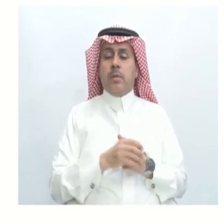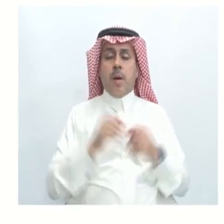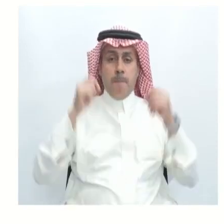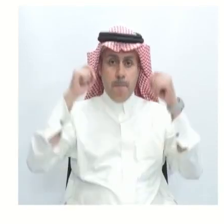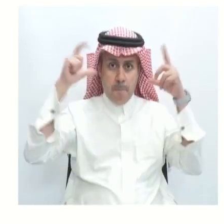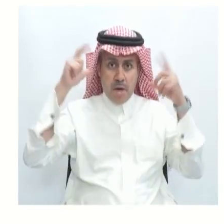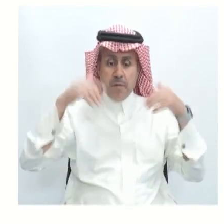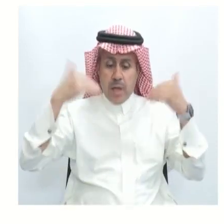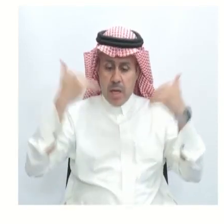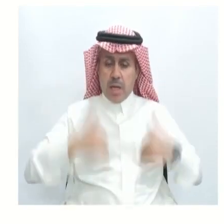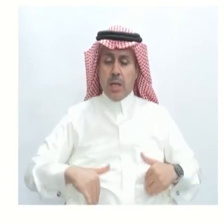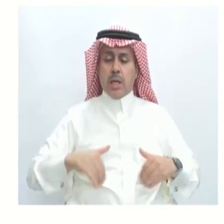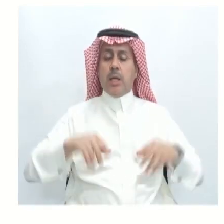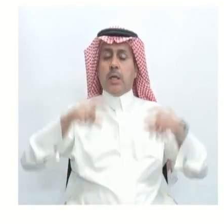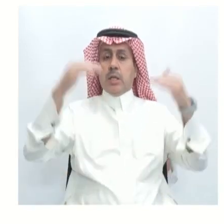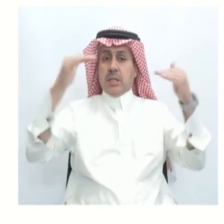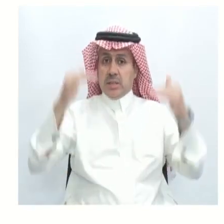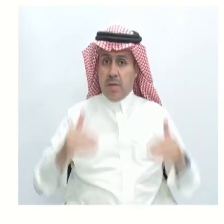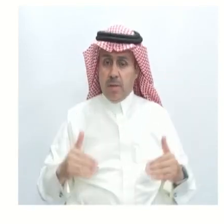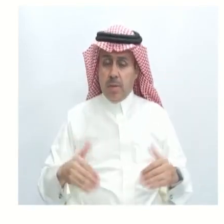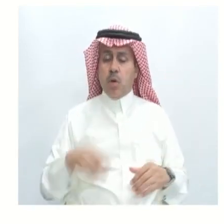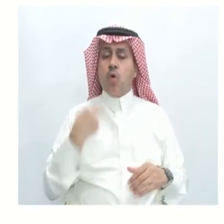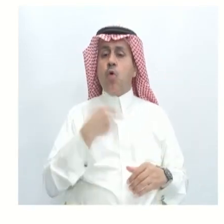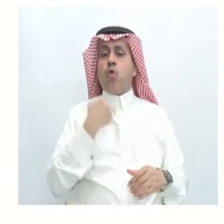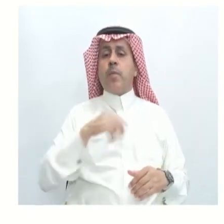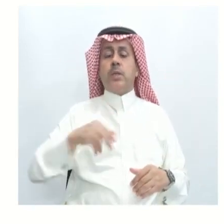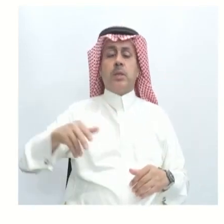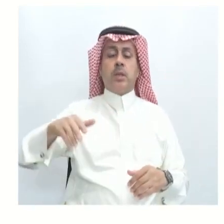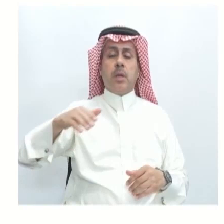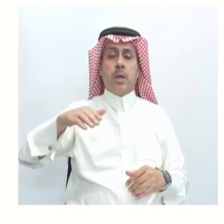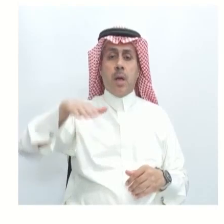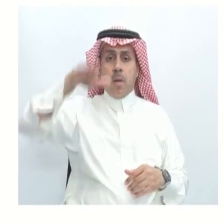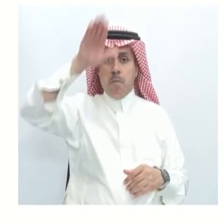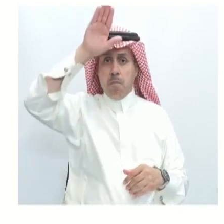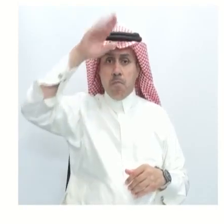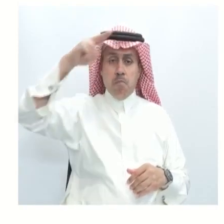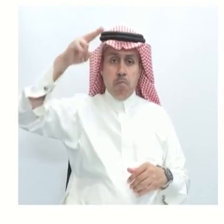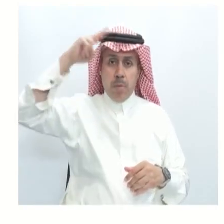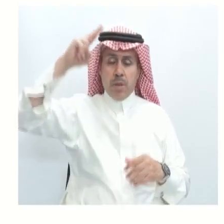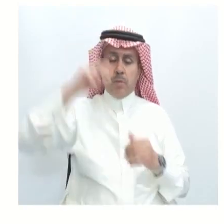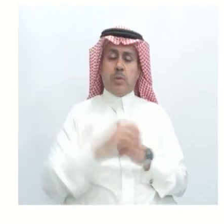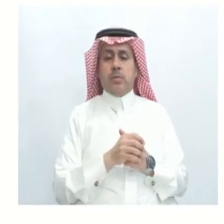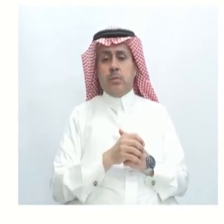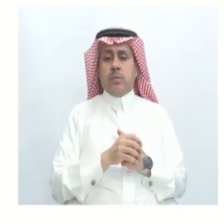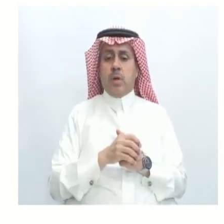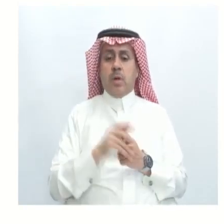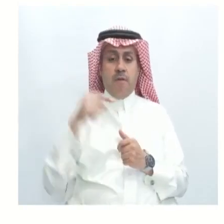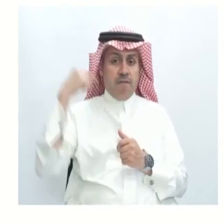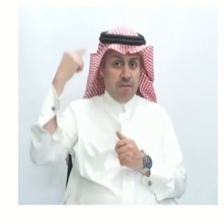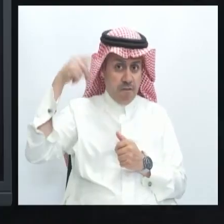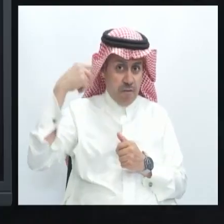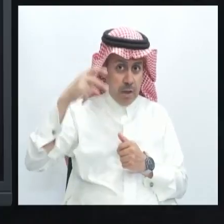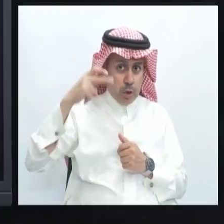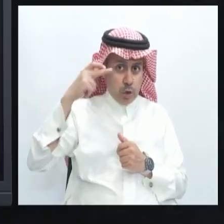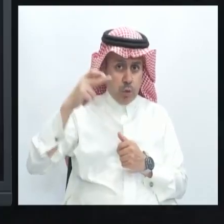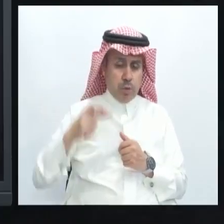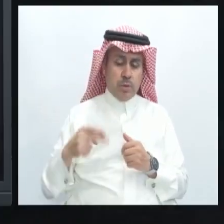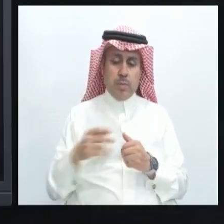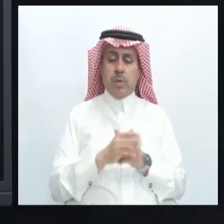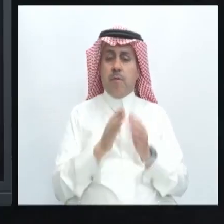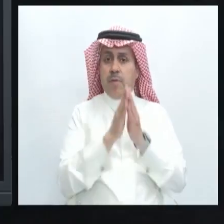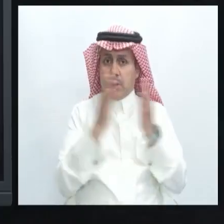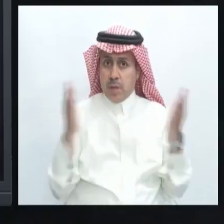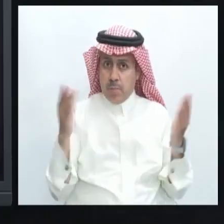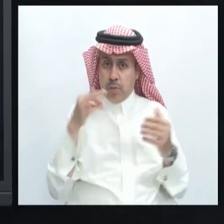الهيكل التنظيمي الحكومه حكومه المملكه العربيه السعوديه اريد منك ان تجيب على هذه الاسئله سواء في الكتاب